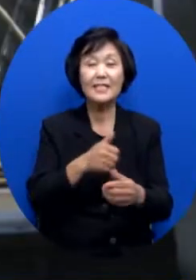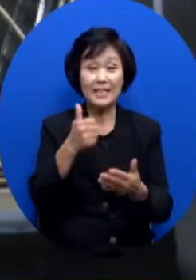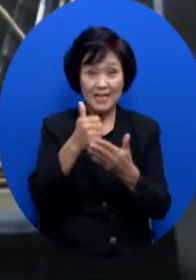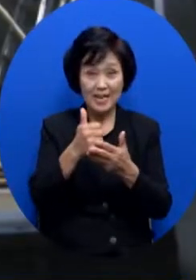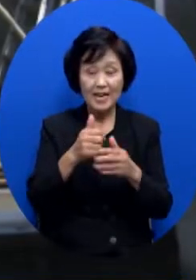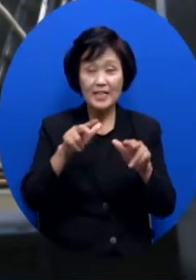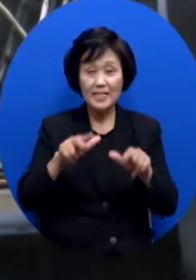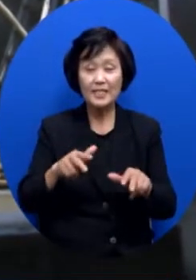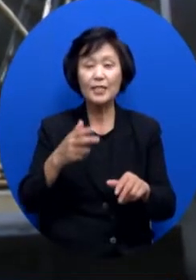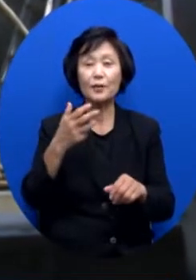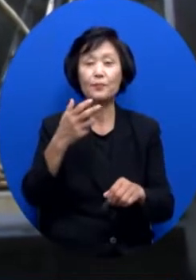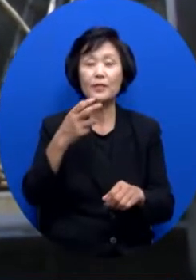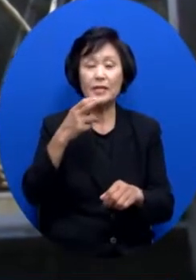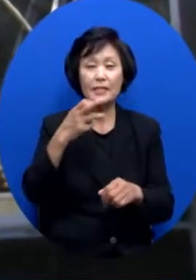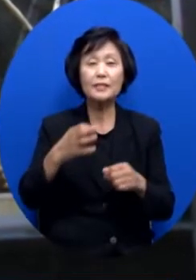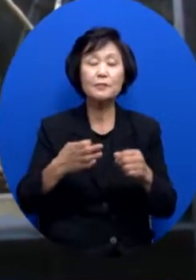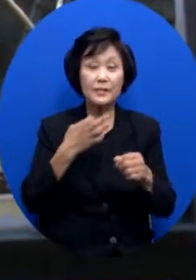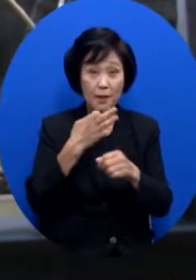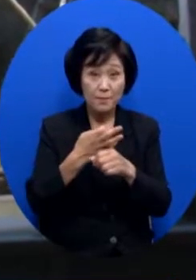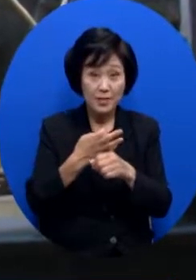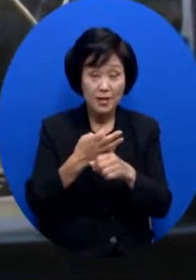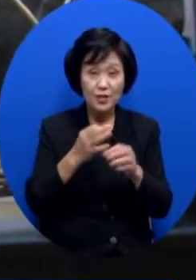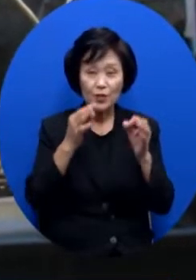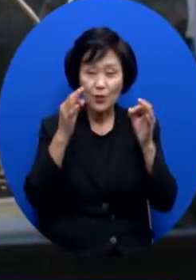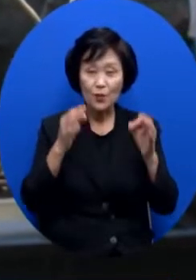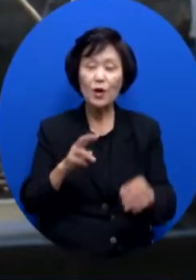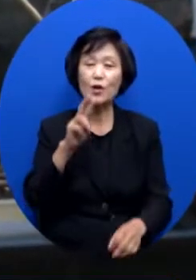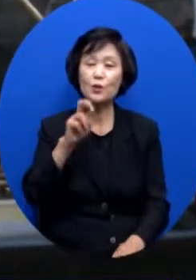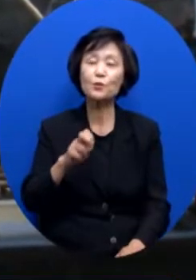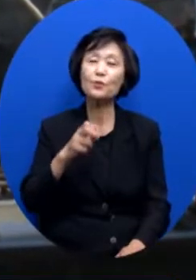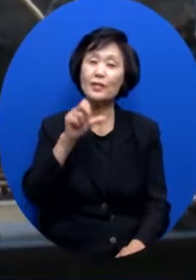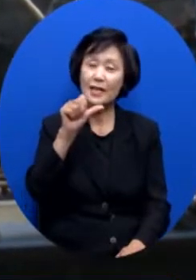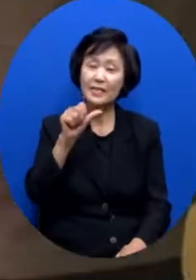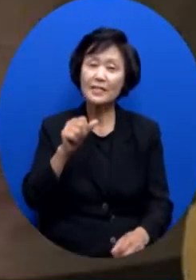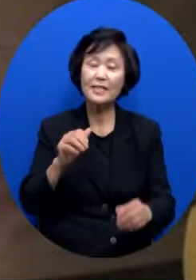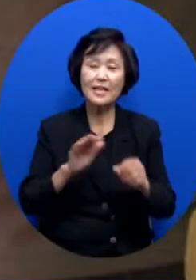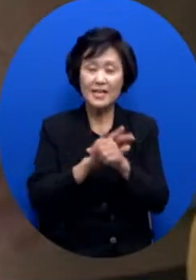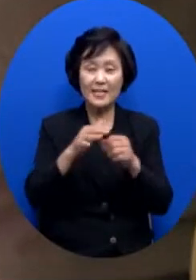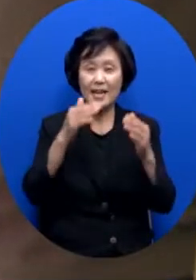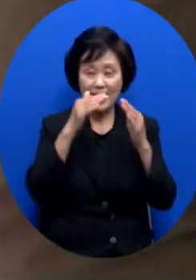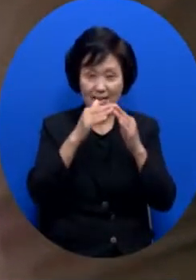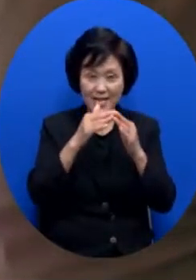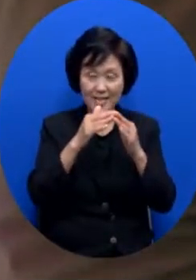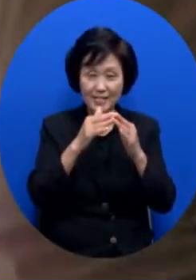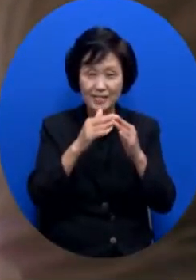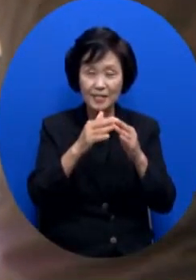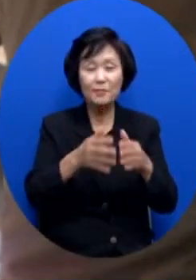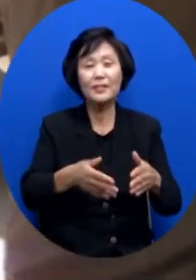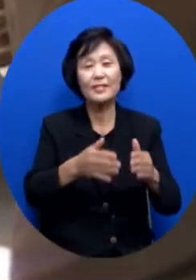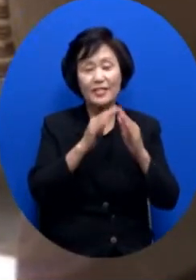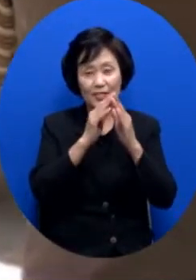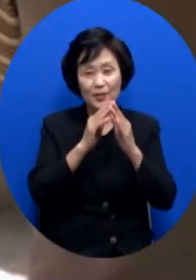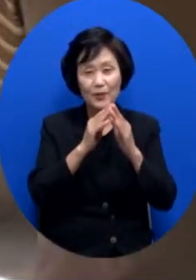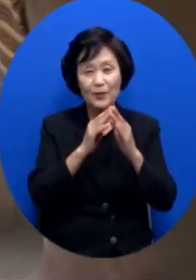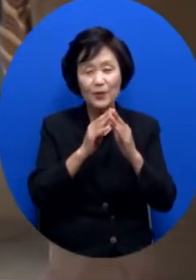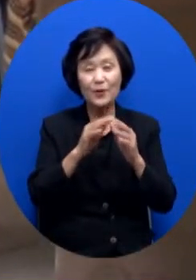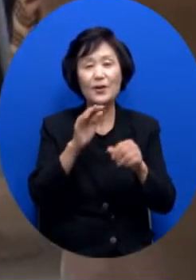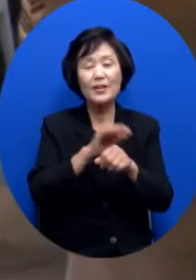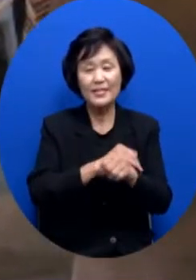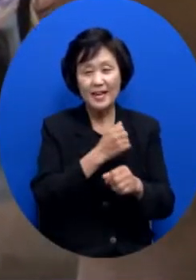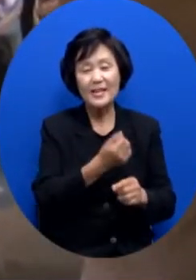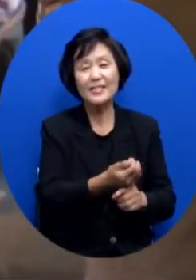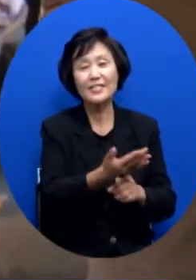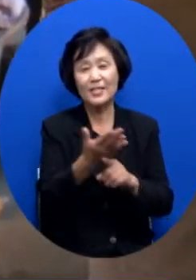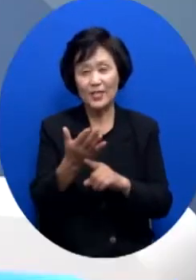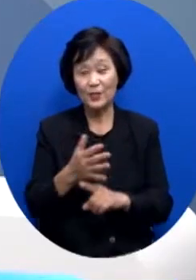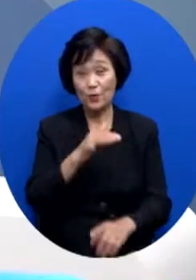13년째 25채의 사랑의 집을 줘서 홈 파트너들에게 잘 전해 드리고 있습니다.